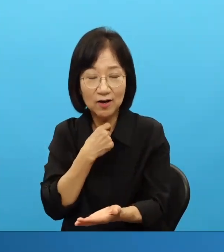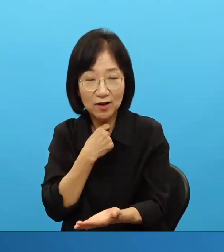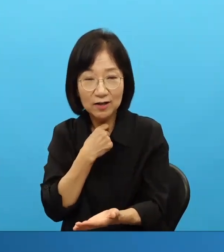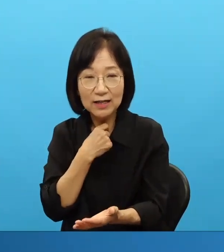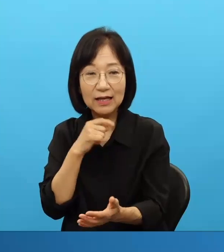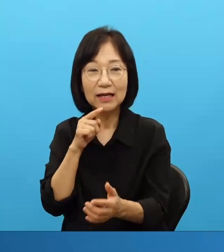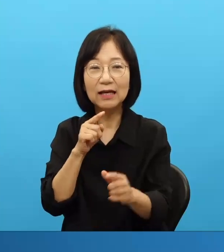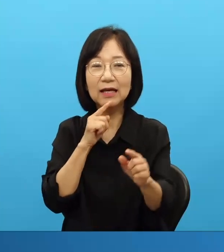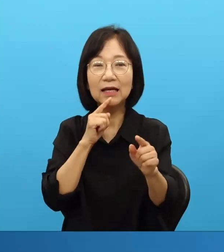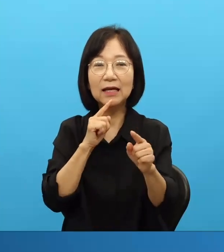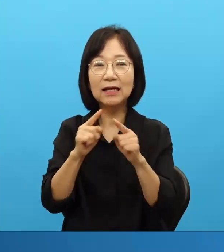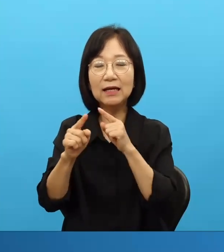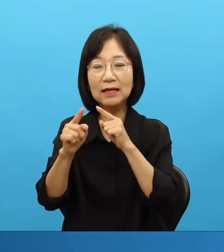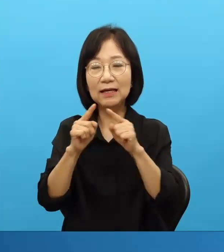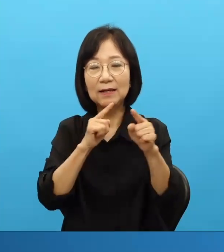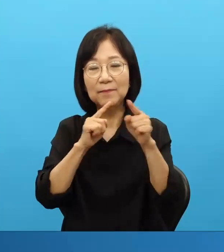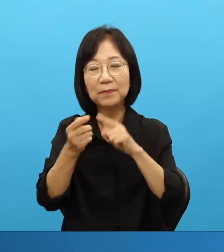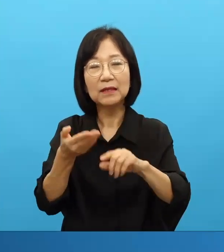서리